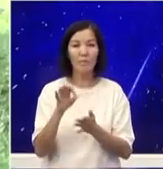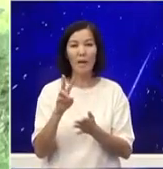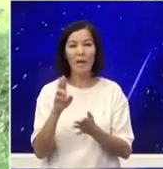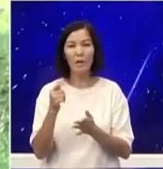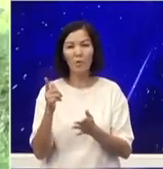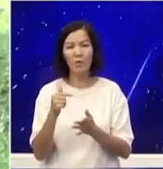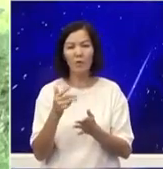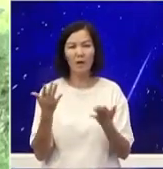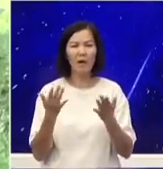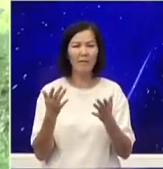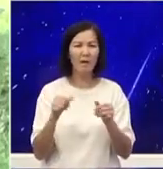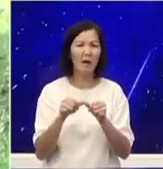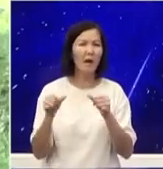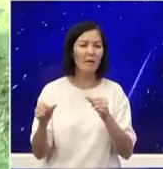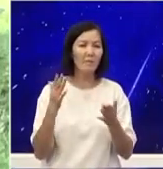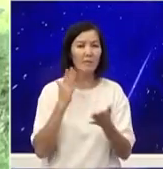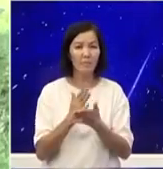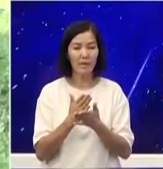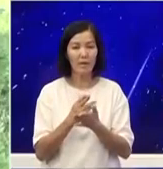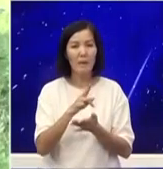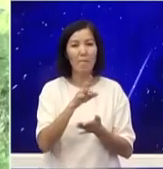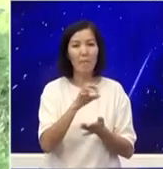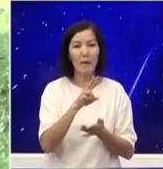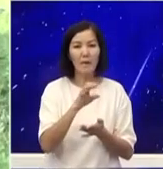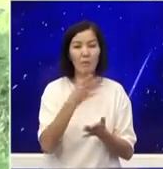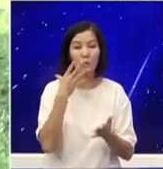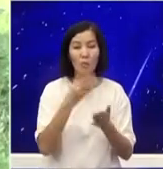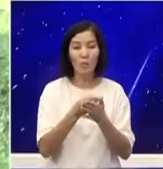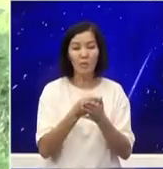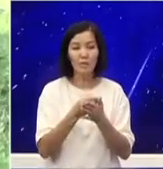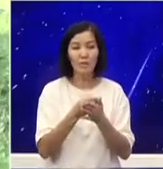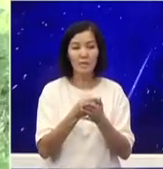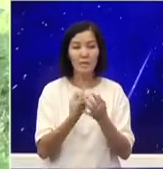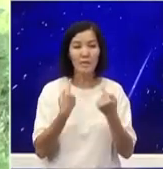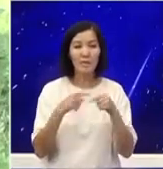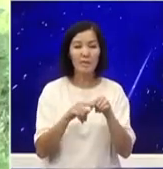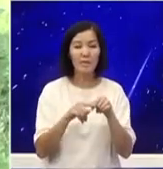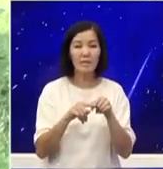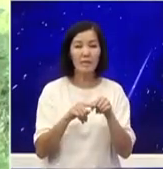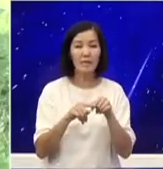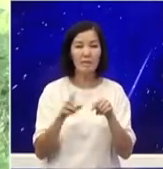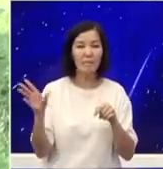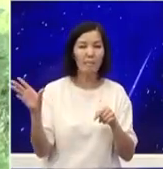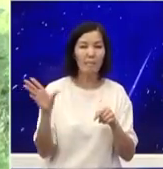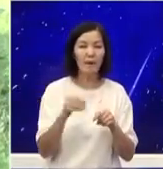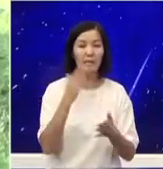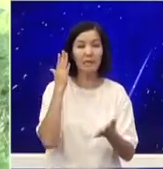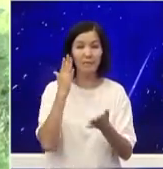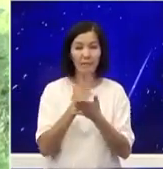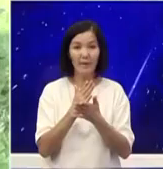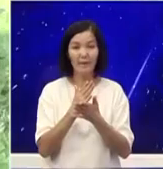мысалы елдер сұрақ қояды. Полигонда ол міндетті түрде өзінің техникалық процесі бар. Қалай оның